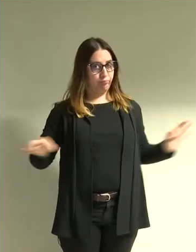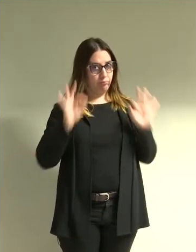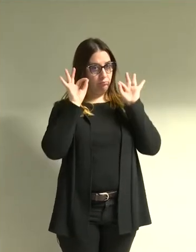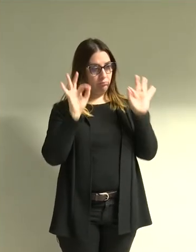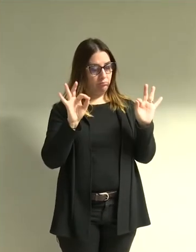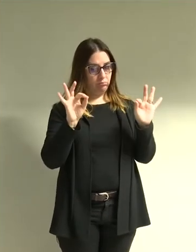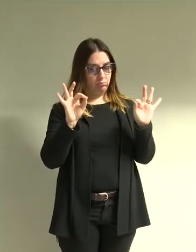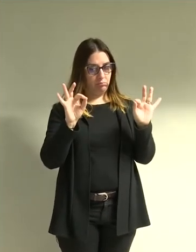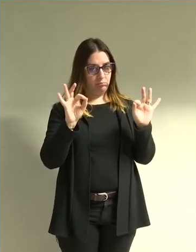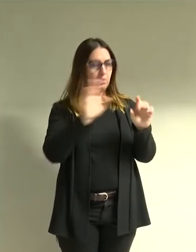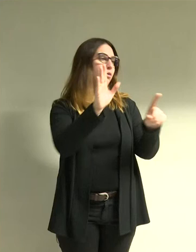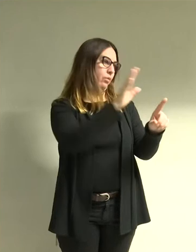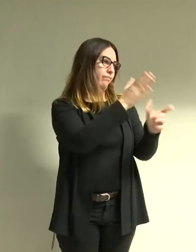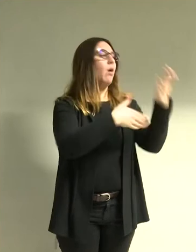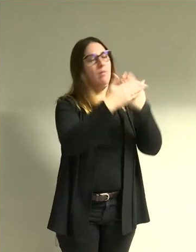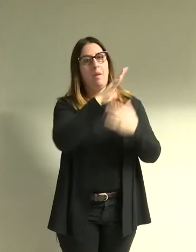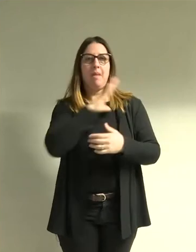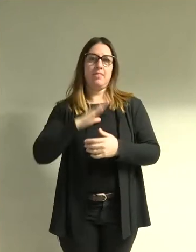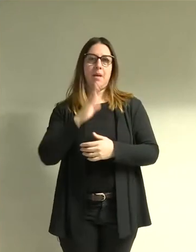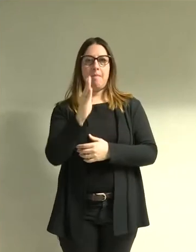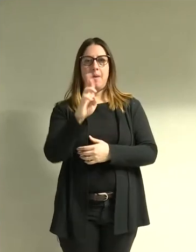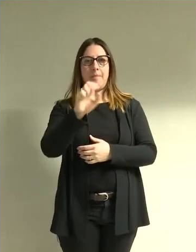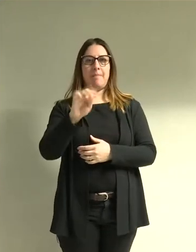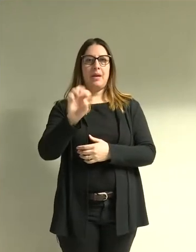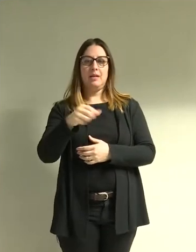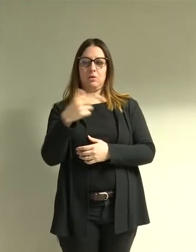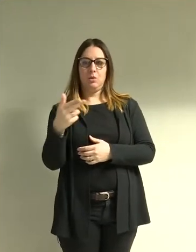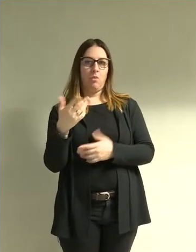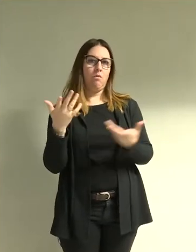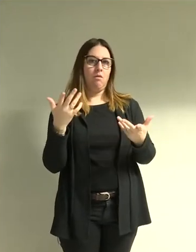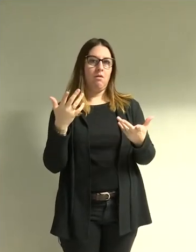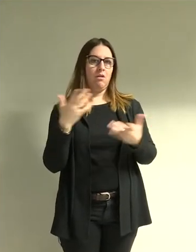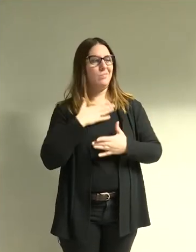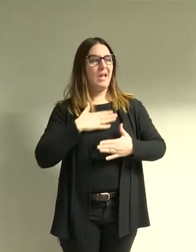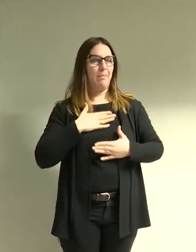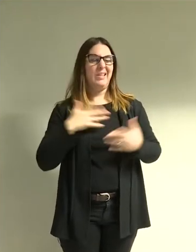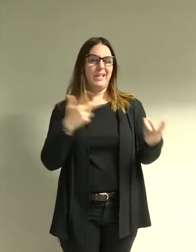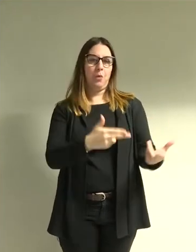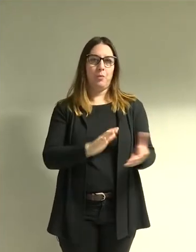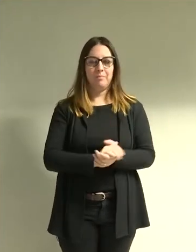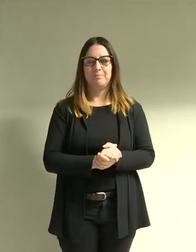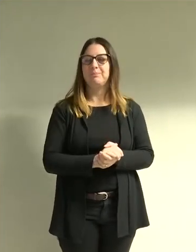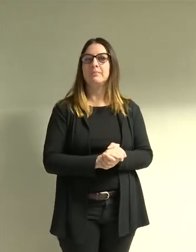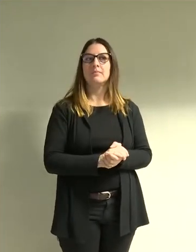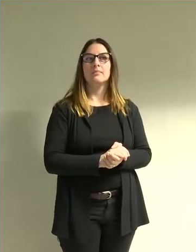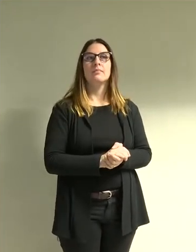non même donc madame répond le franc je vais vous gâcher un petit peu le plaisir donc